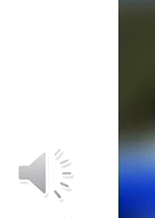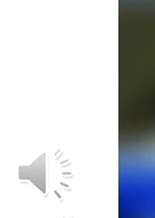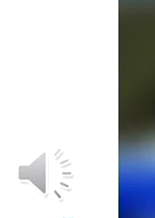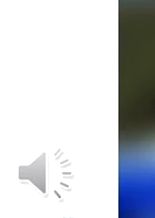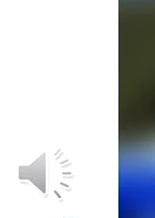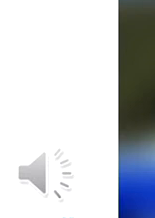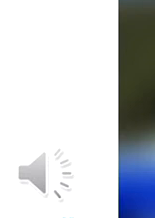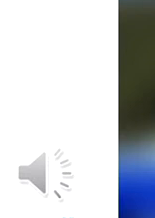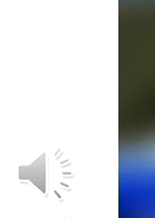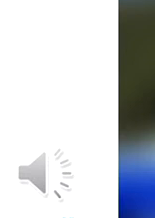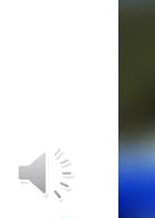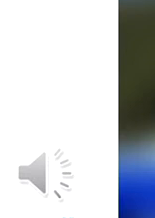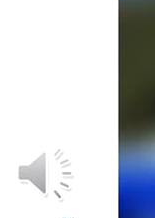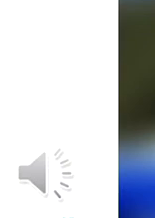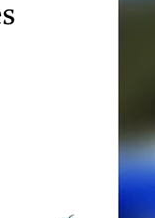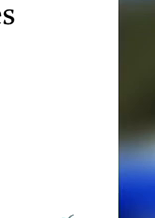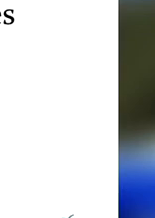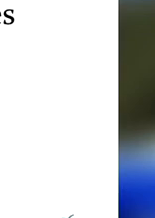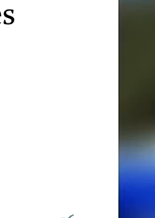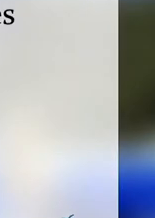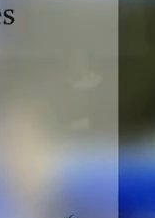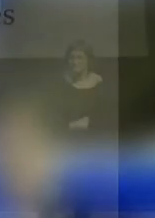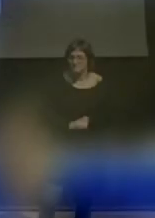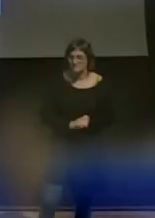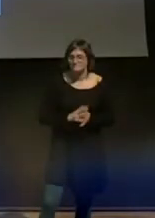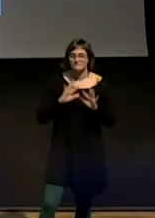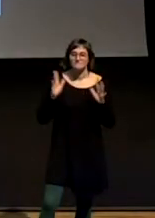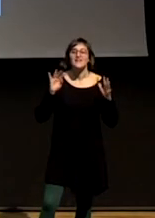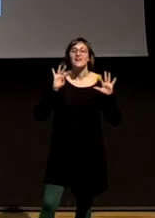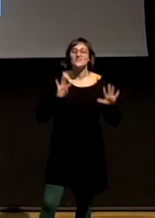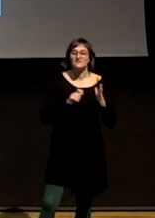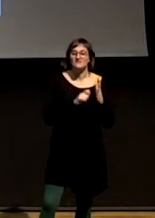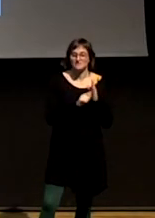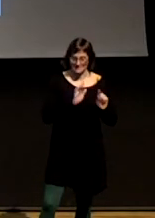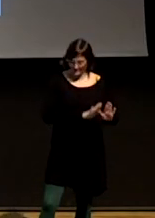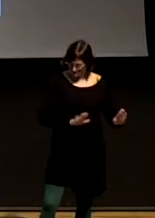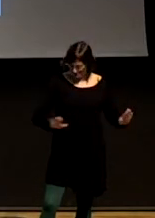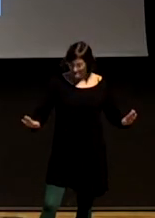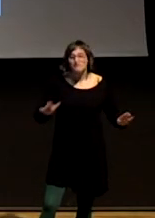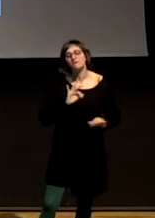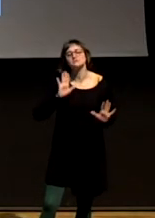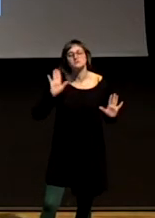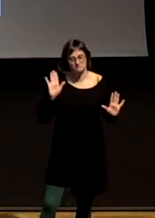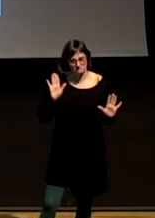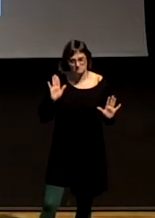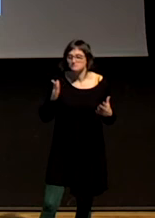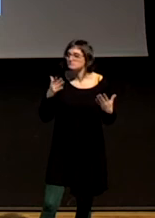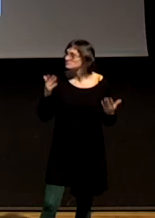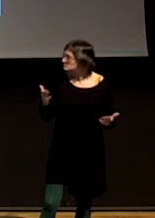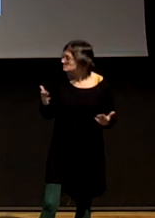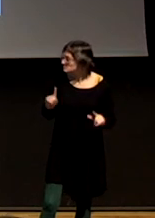voilà pour le hibou des marais donc on a fait le tour des neuf espèces nicheuses en france sachant que chez nous